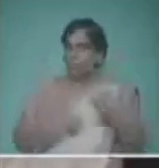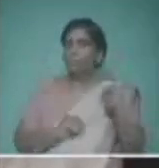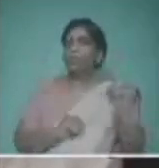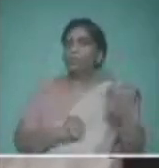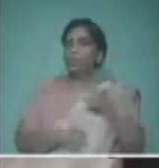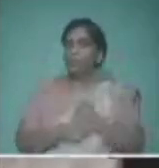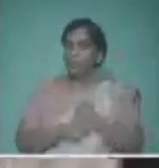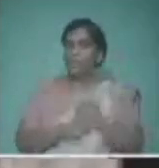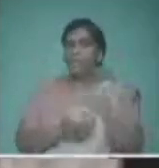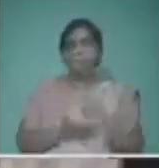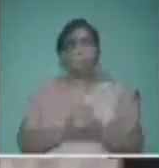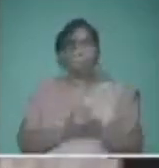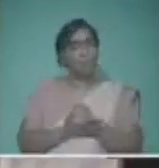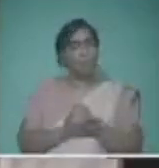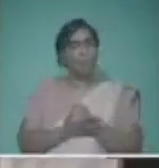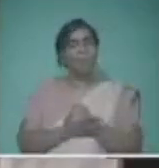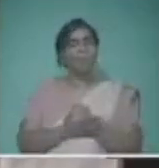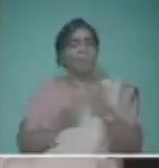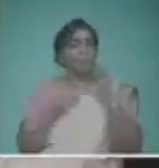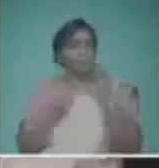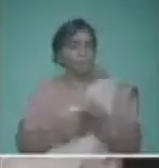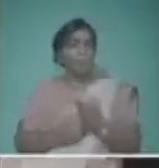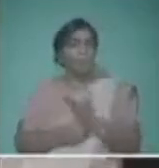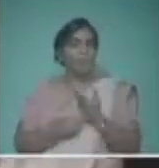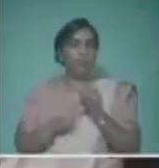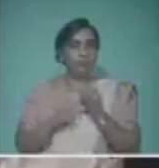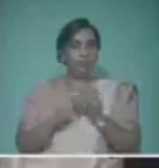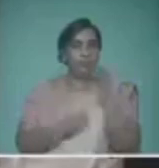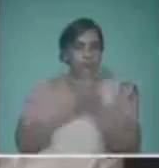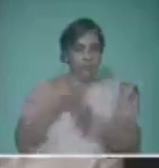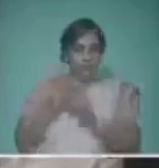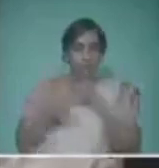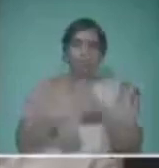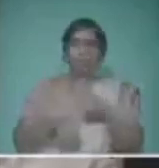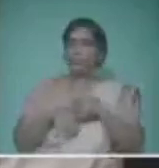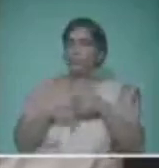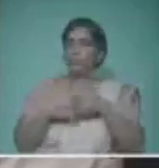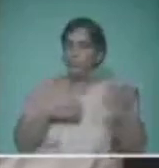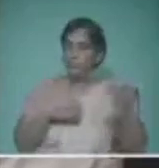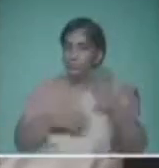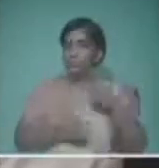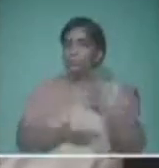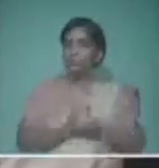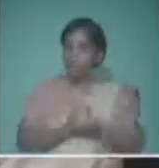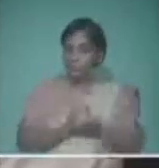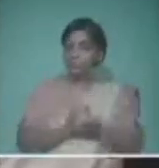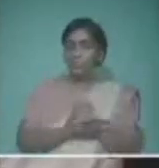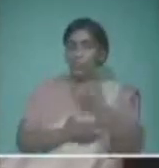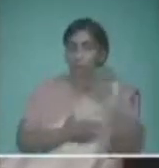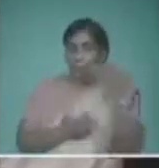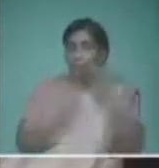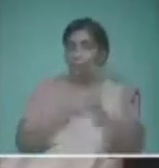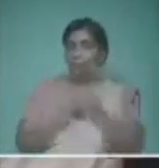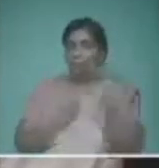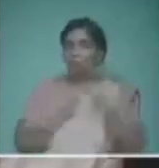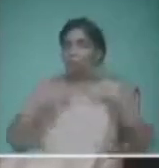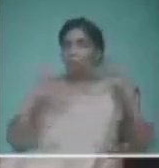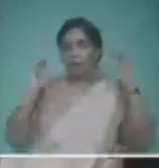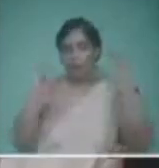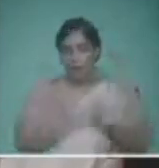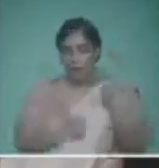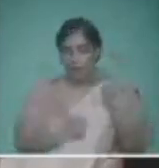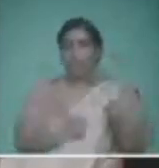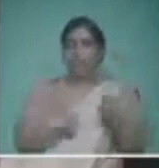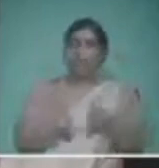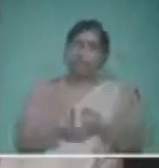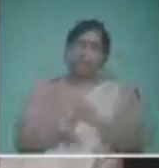රජය බැංකුවලට අතිරේක ප්‍රාග්ධන්‍ය සපයා දීම මේ අවස්ථාවේදී රජයට ඇති හැකියාවක් ඉතා සීමිත වන